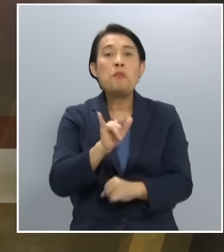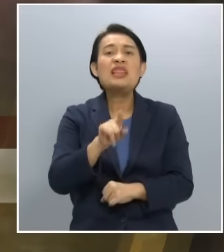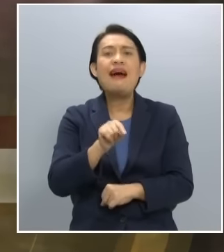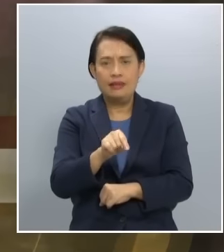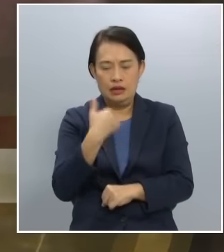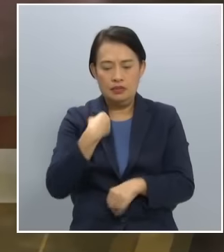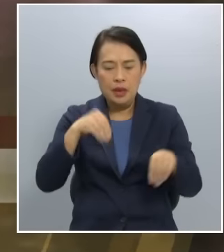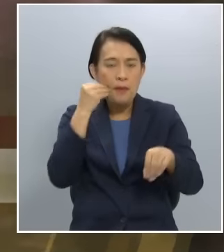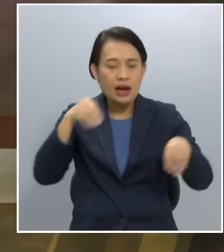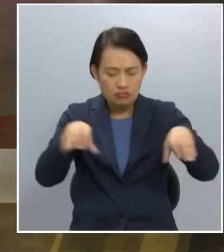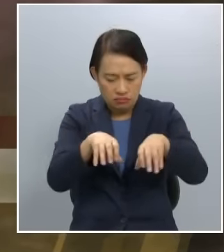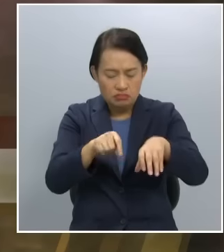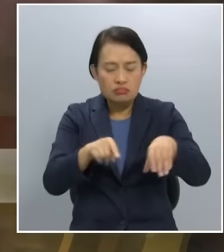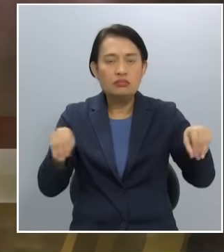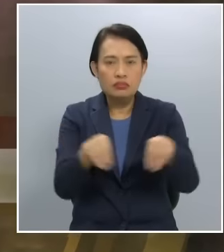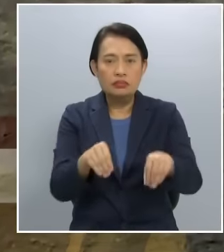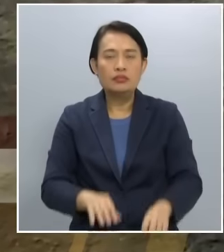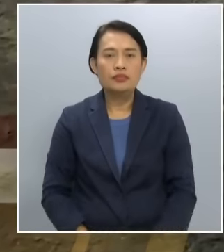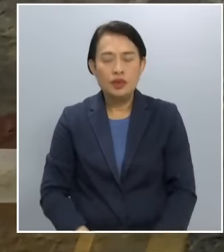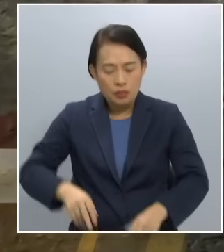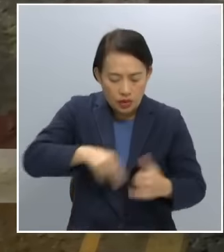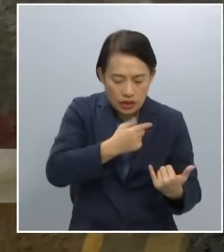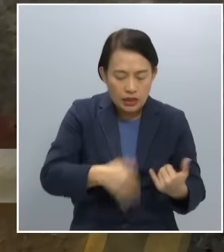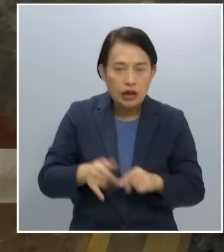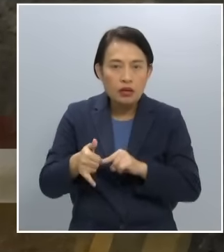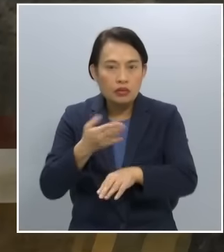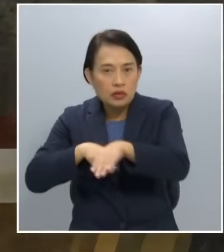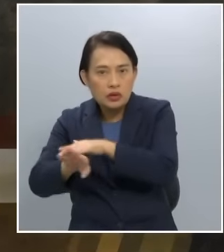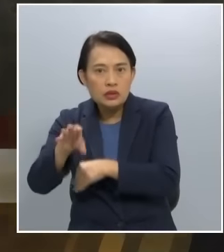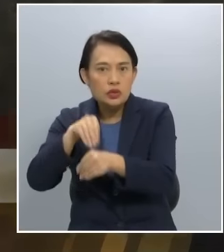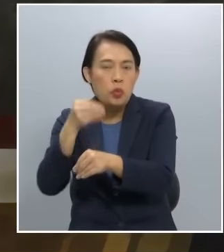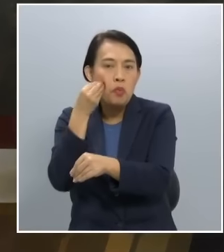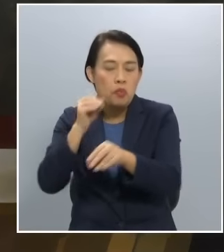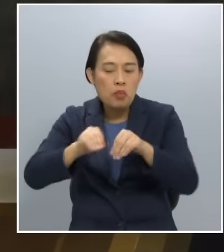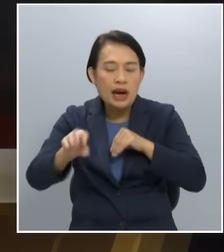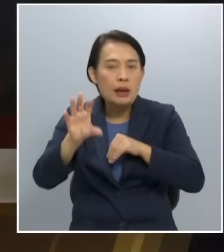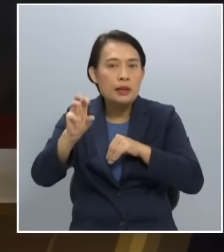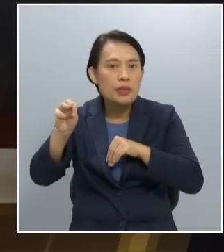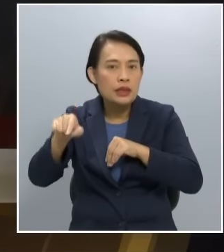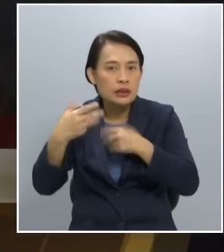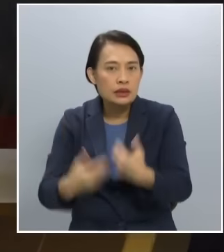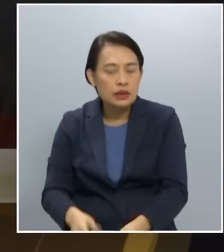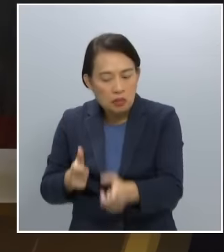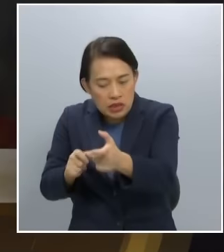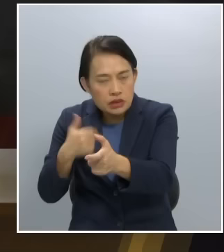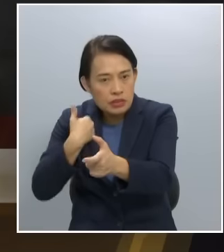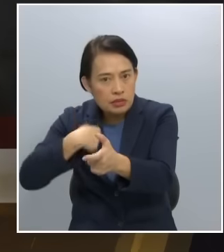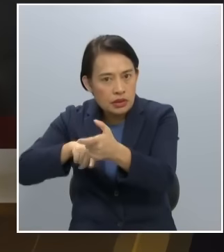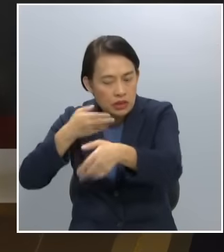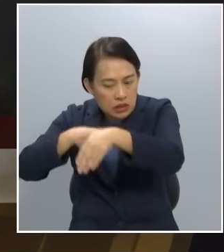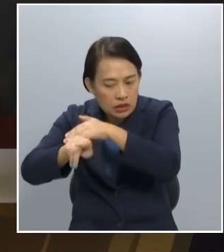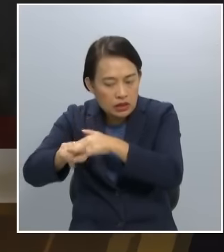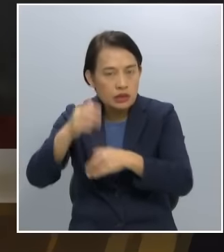บ้านติดกันหลังจากยิงหนีไปกบดานที่บ้านตัวเองห่างไป 50เมตรพร้อมกับปืนยาวตำรวจ